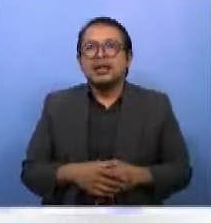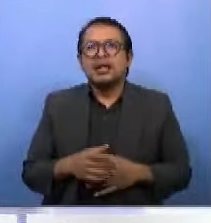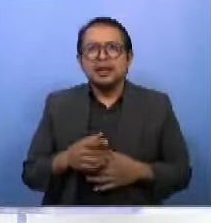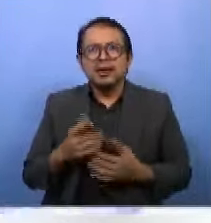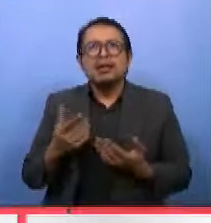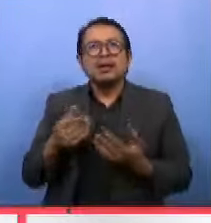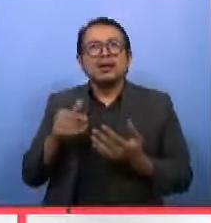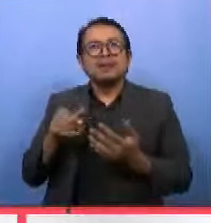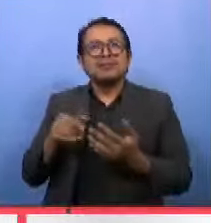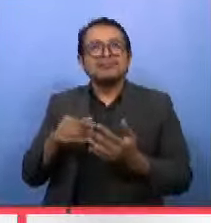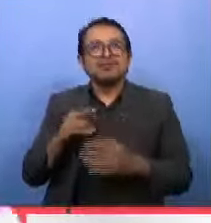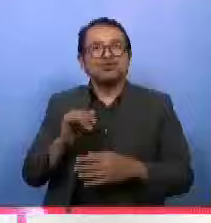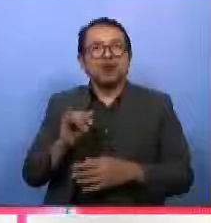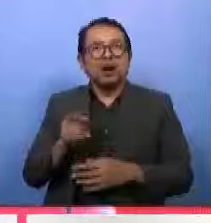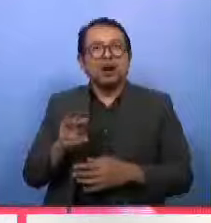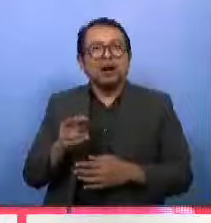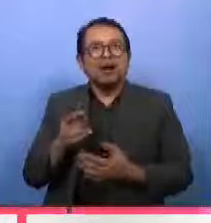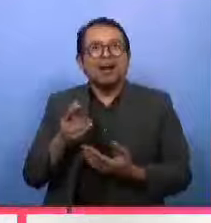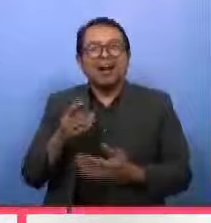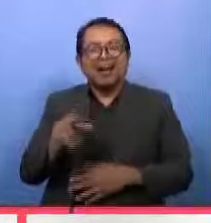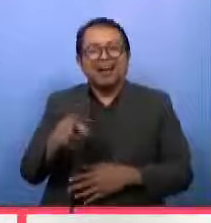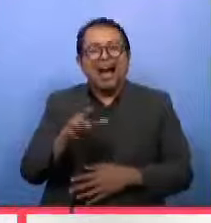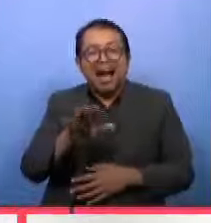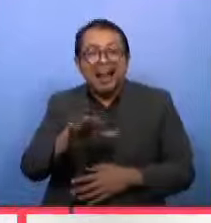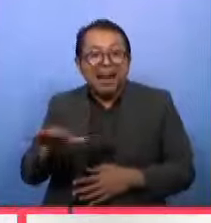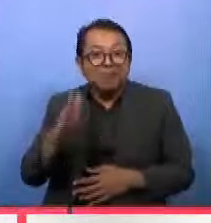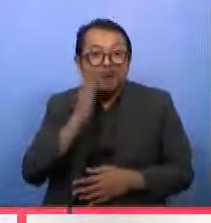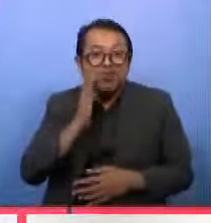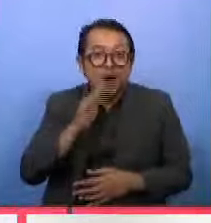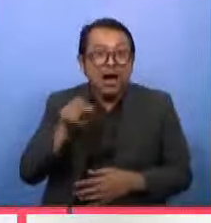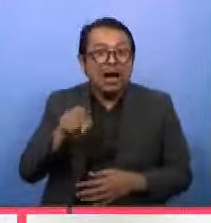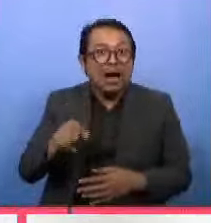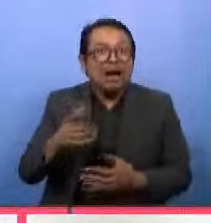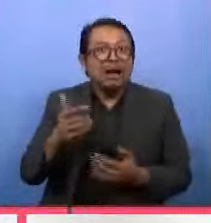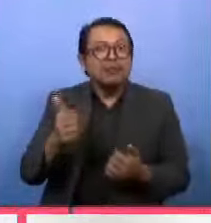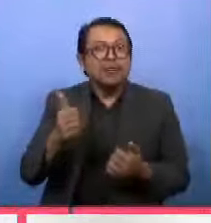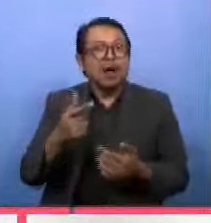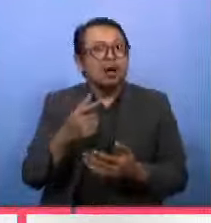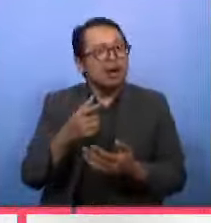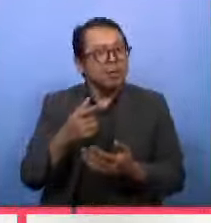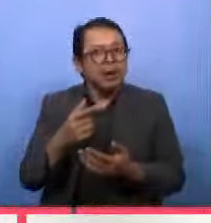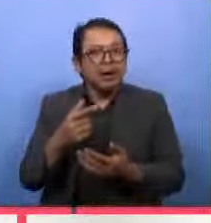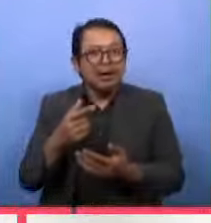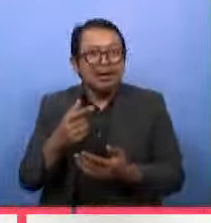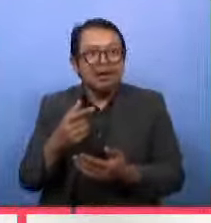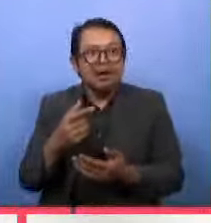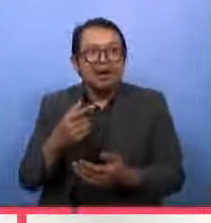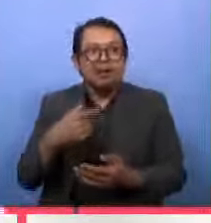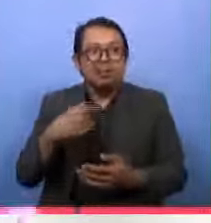diri memastikan anak Bapak Ibu semua mendapatkan pekerjaan. Silakan Mas Fadlin. Dan paling